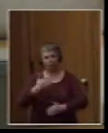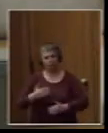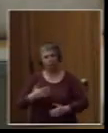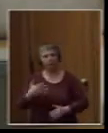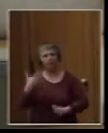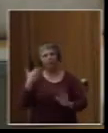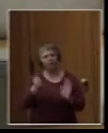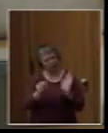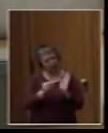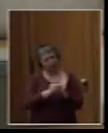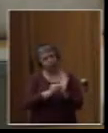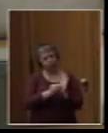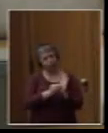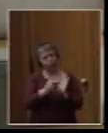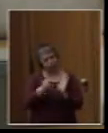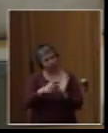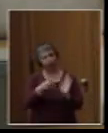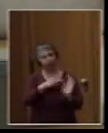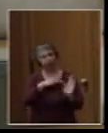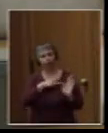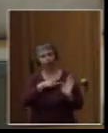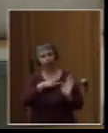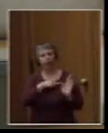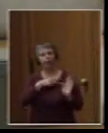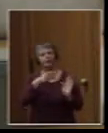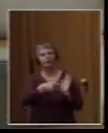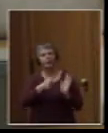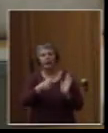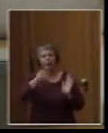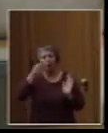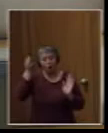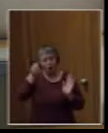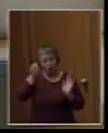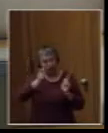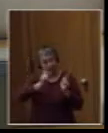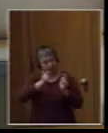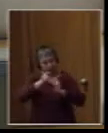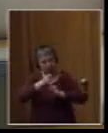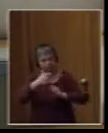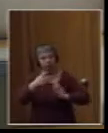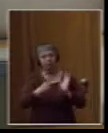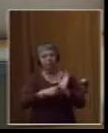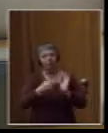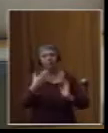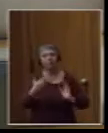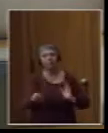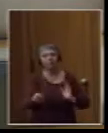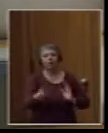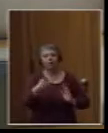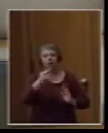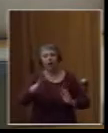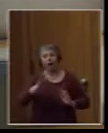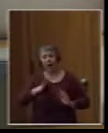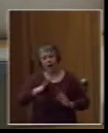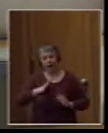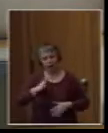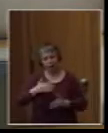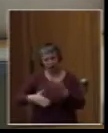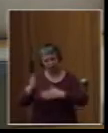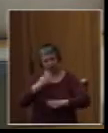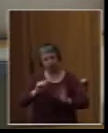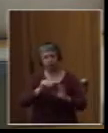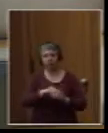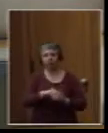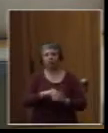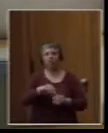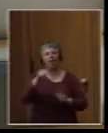η αρχή των έλεγχων προσαρμογών, όπως καθώς επίσης και ο Συμβούλιο της Ευρώπης αναφέρεται ότι οι εργοδότες